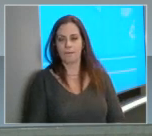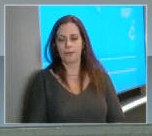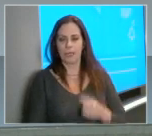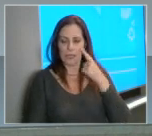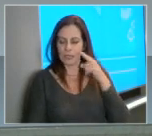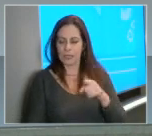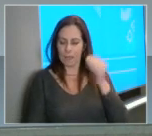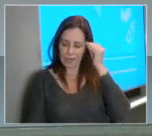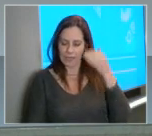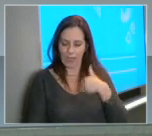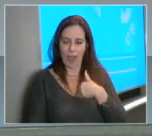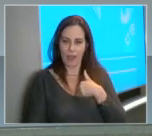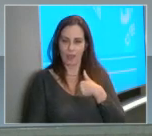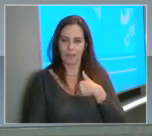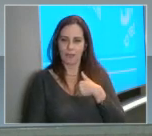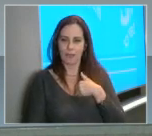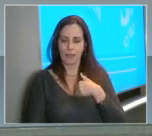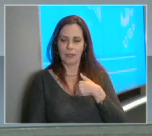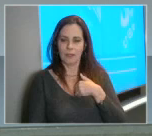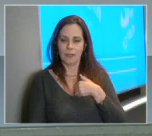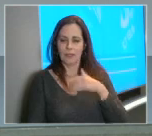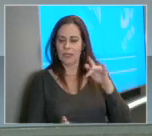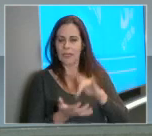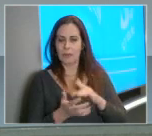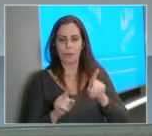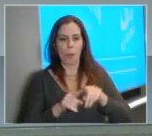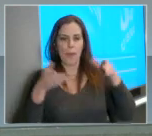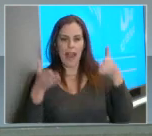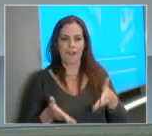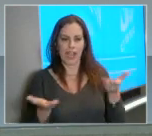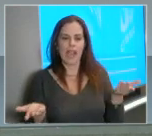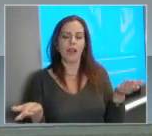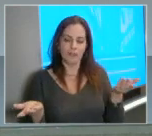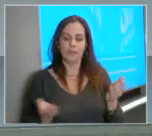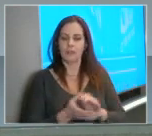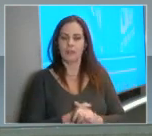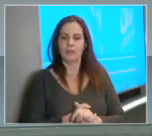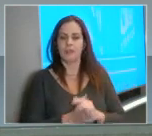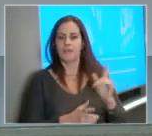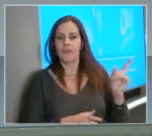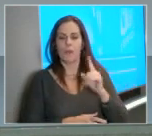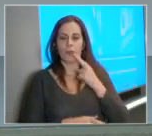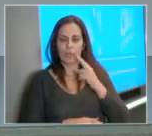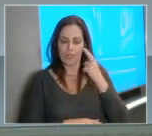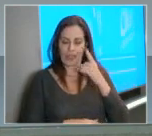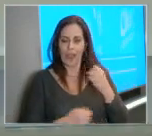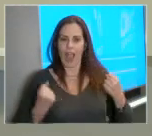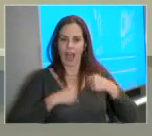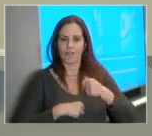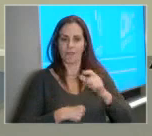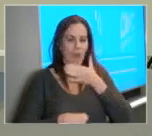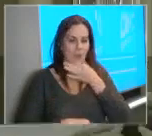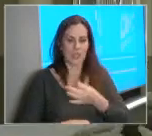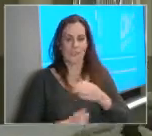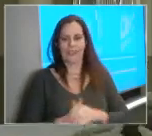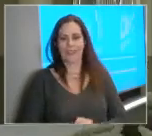תשמע, זה מזכיר לי, אתה יודע, כאילו, שנמצאים באיזה לוויה המונית, ואז בא מי של השני ומצמע, החליפה שלך ממש